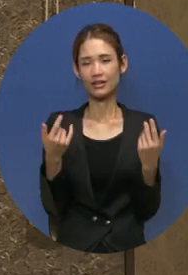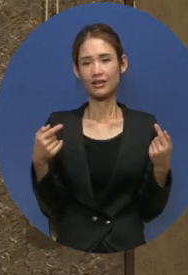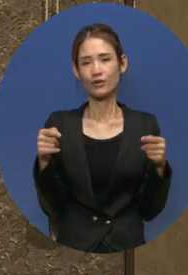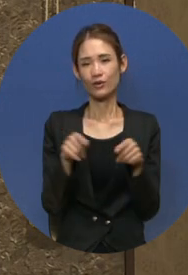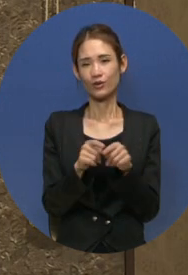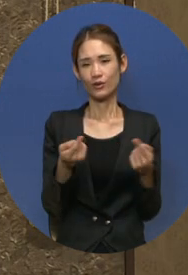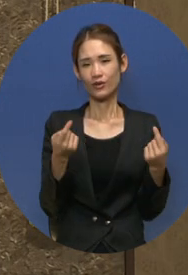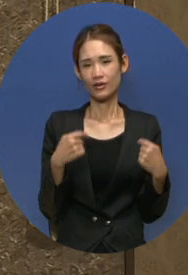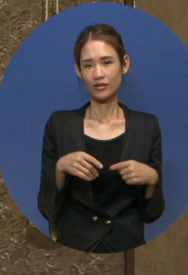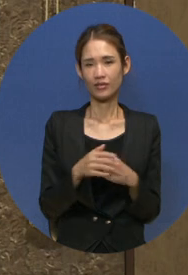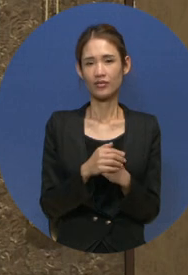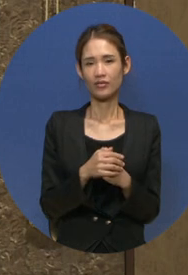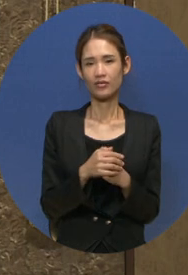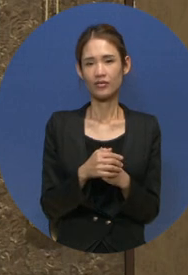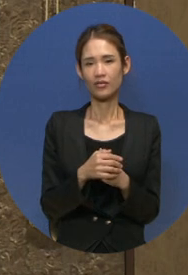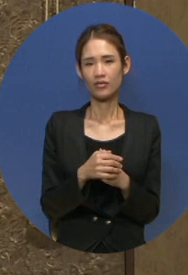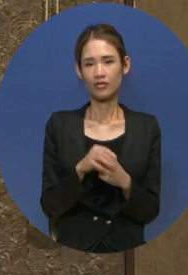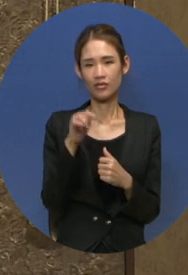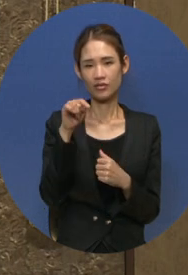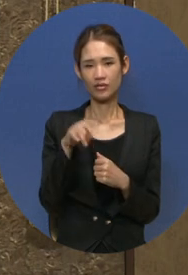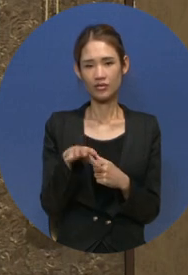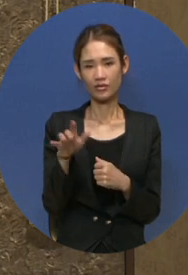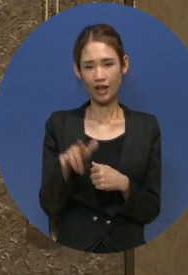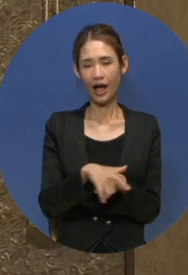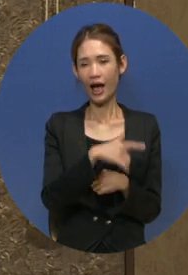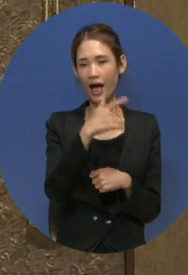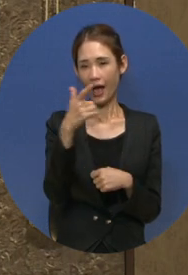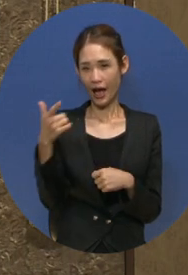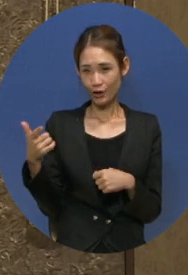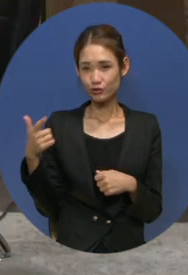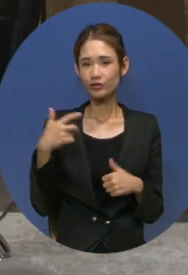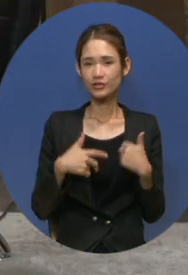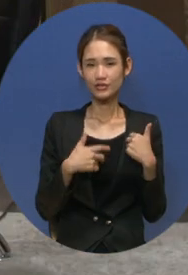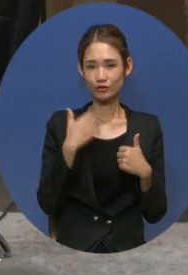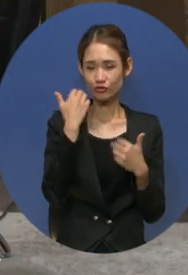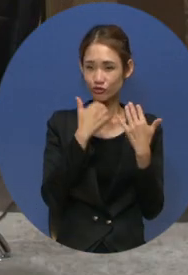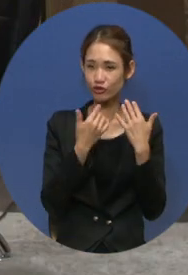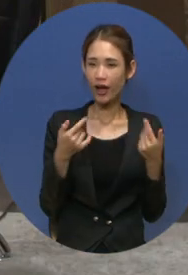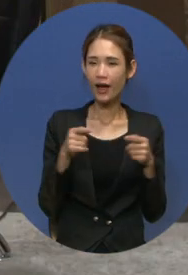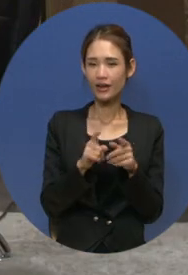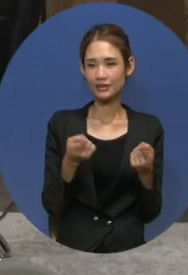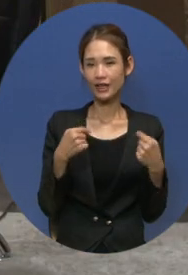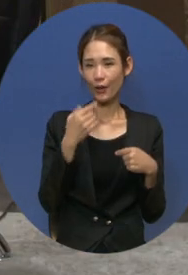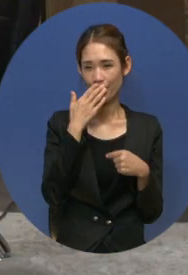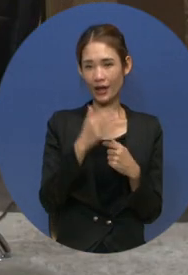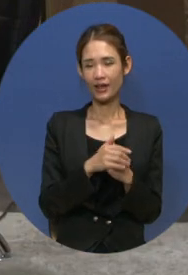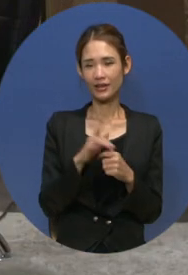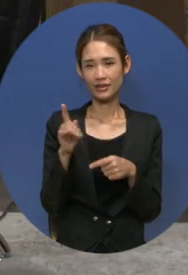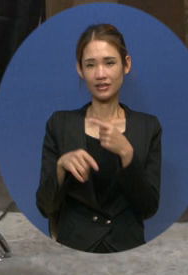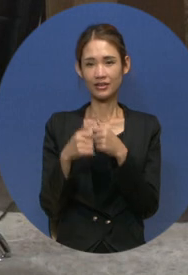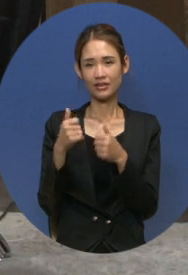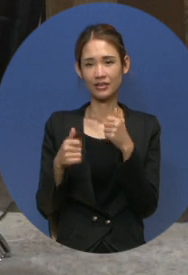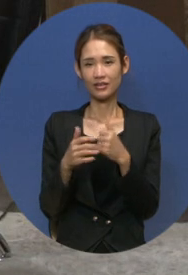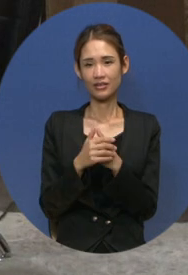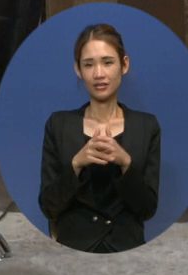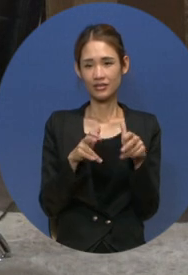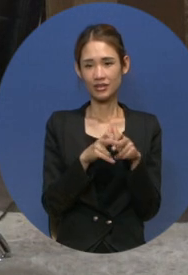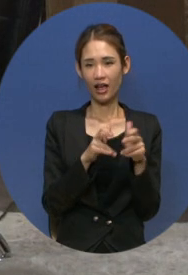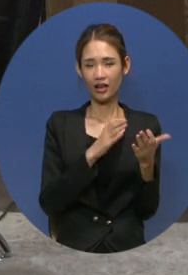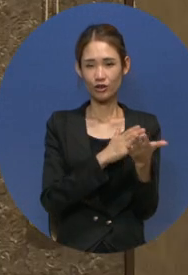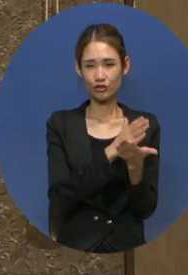가족들과 함께 와서 거기서 하루를 즐기는 거예요. 체육 활동을 누구나 하면서. 참여할 수 있는 대회군요. 뭐 장애